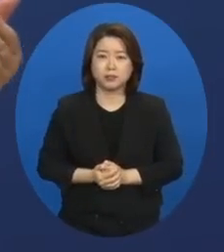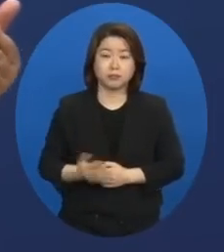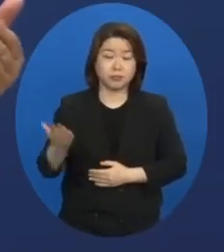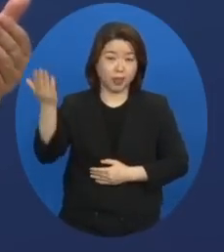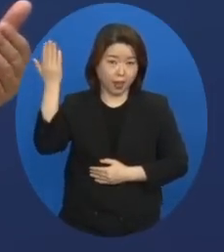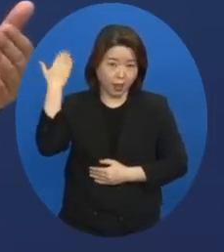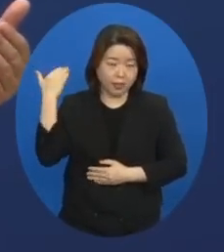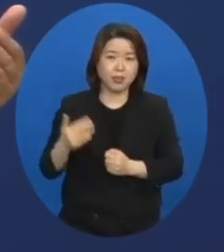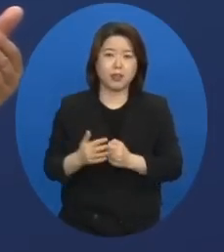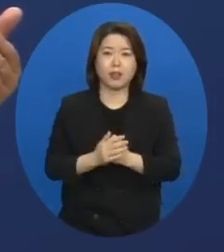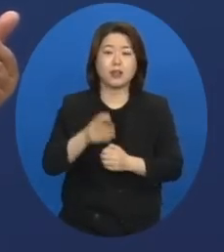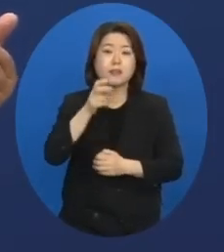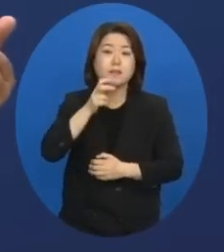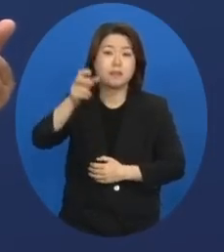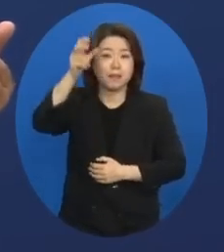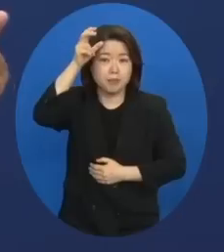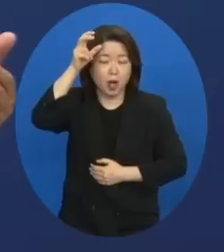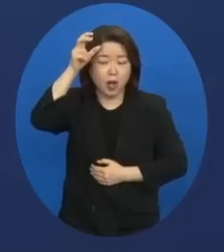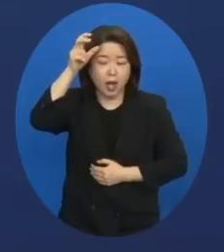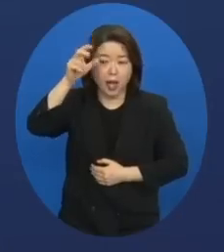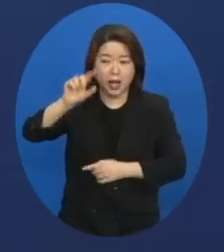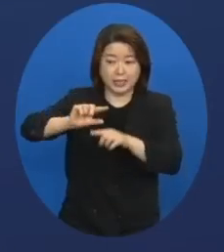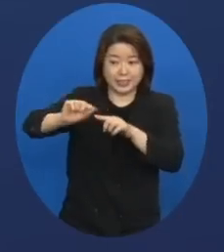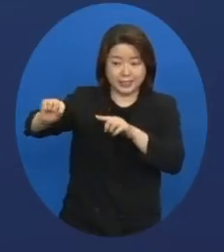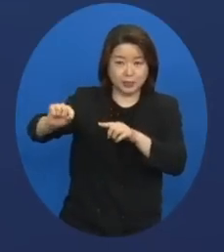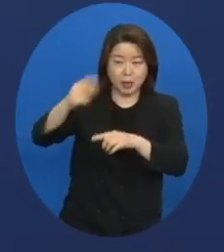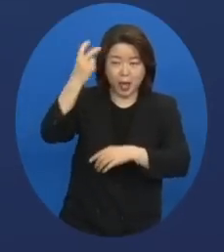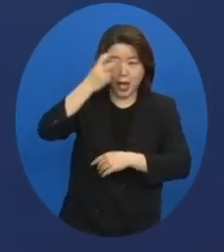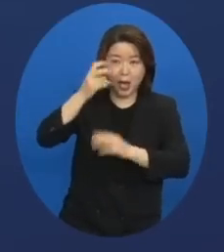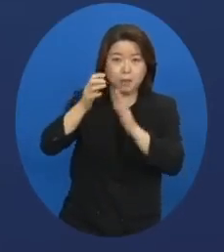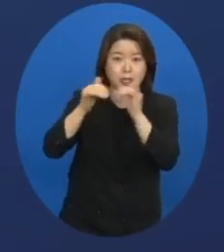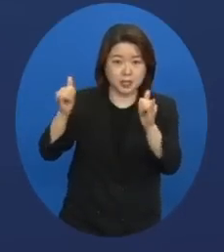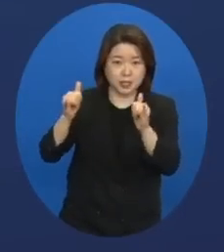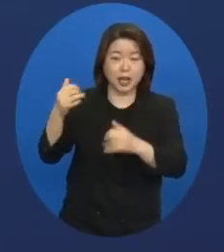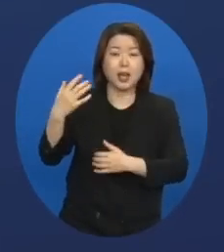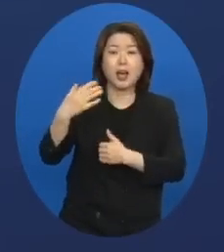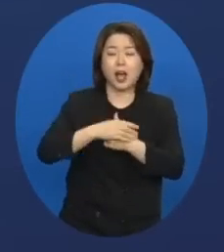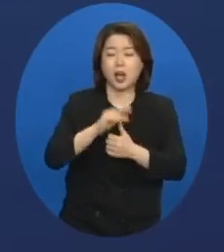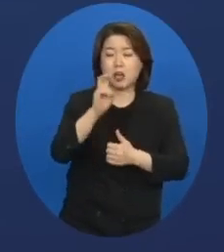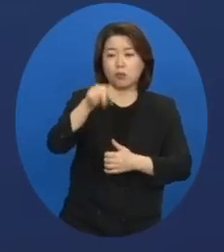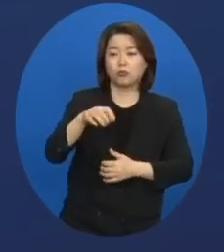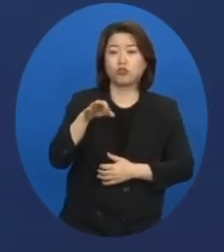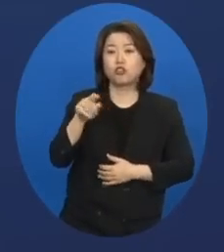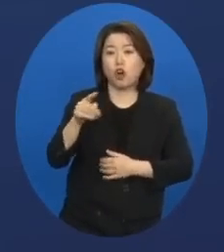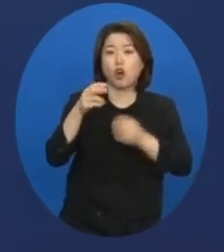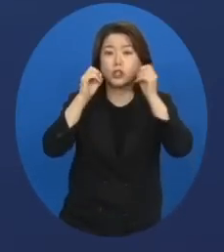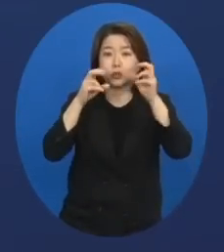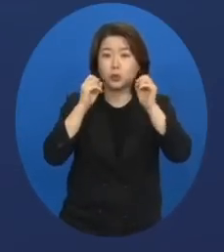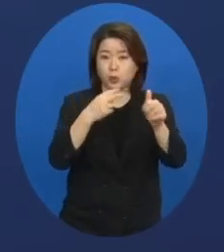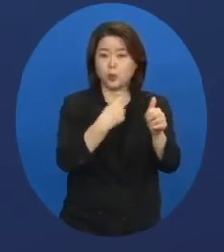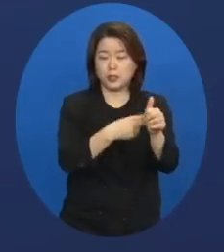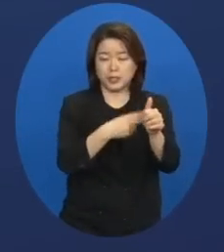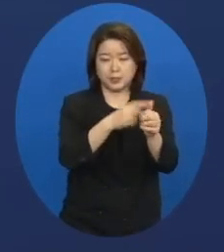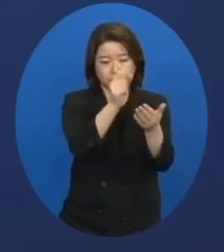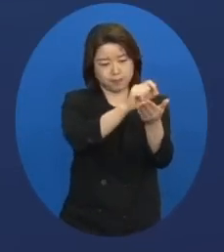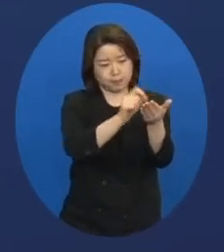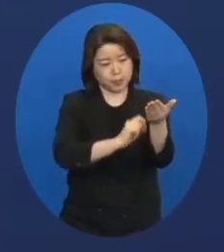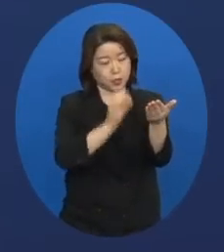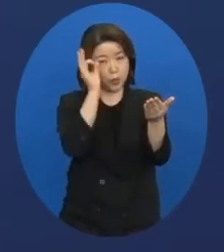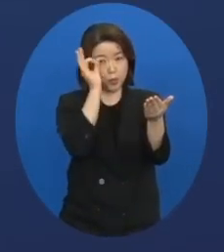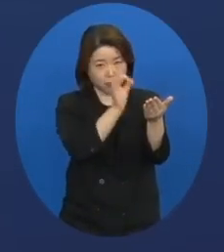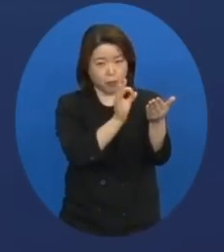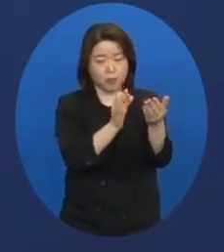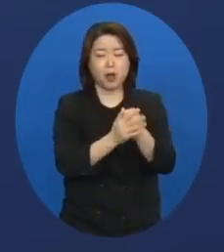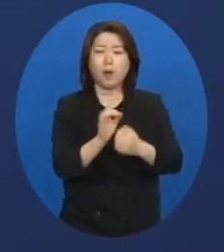당시에 평양 지방 감리사였던 무호 선교사님, 그분의 기록에 의하면